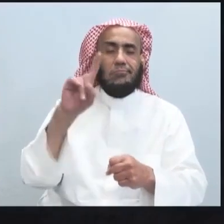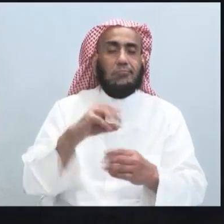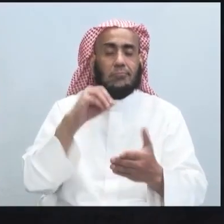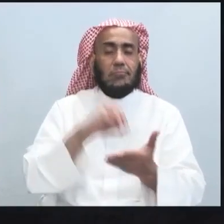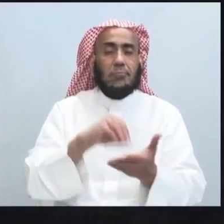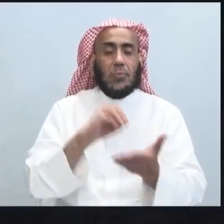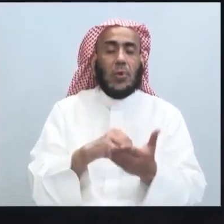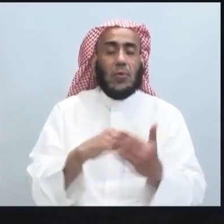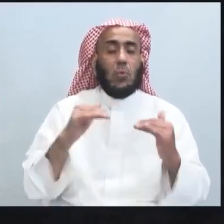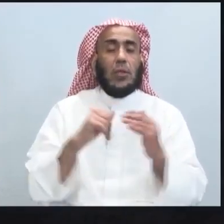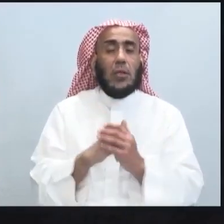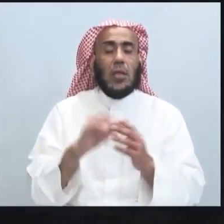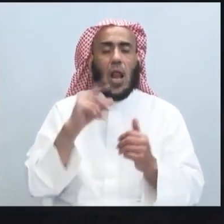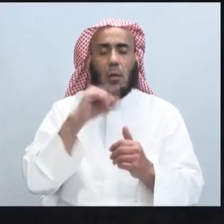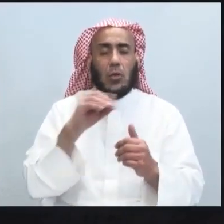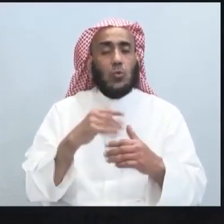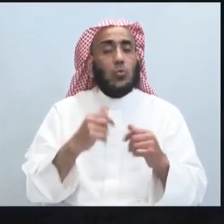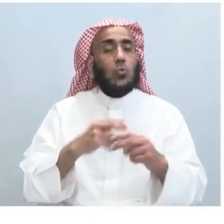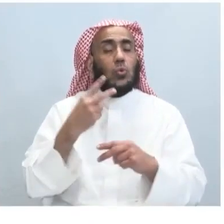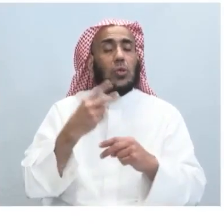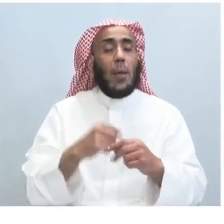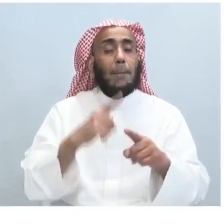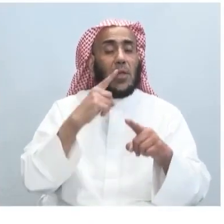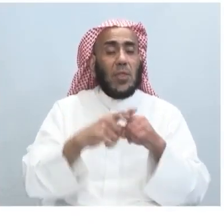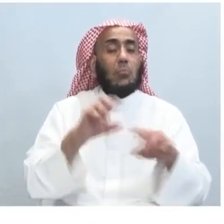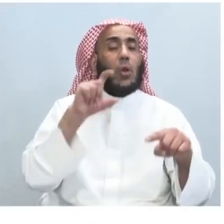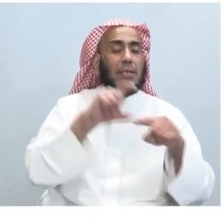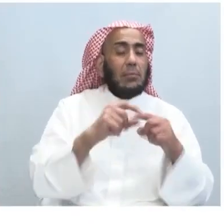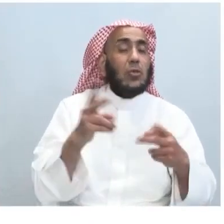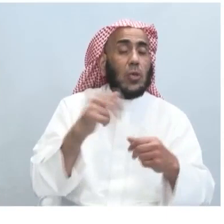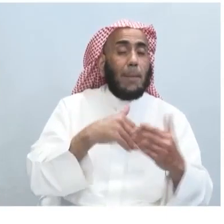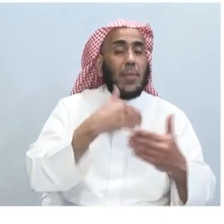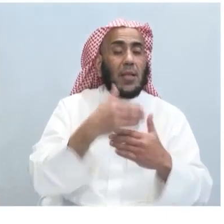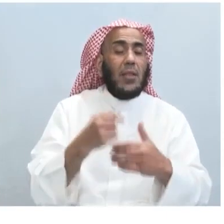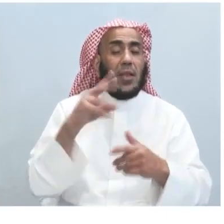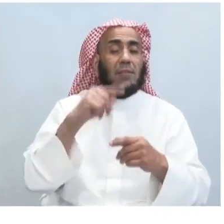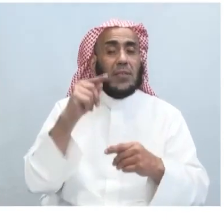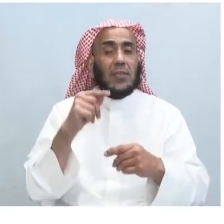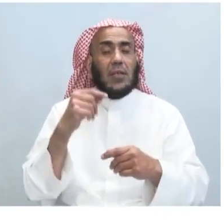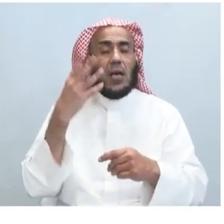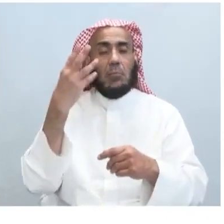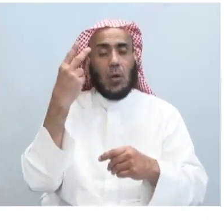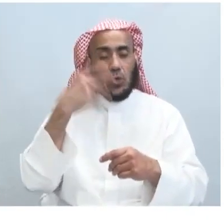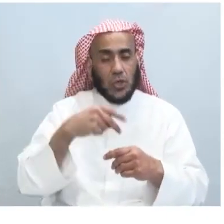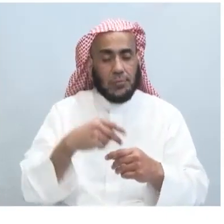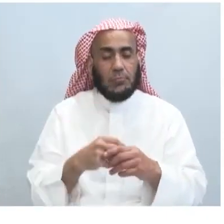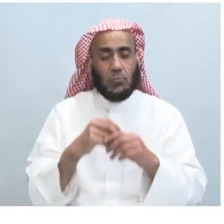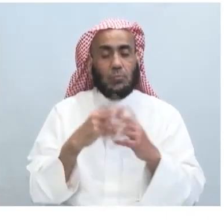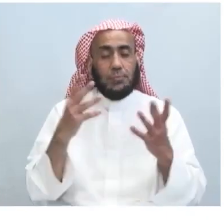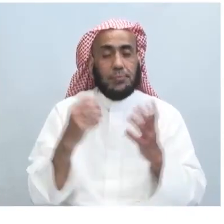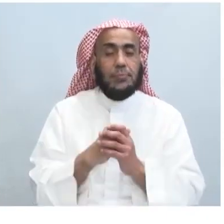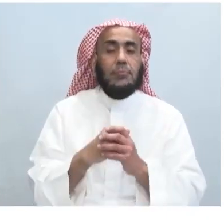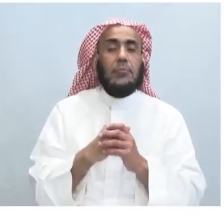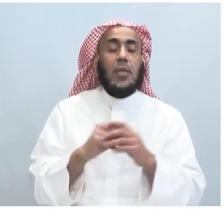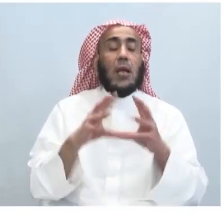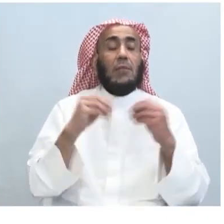في المعادله اذا لا توجد اسس اذا بالضرب والقسمه سيعطيني بعد ذلك 2.24